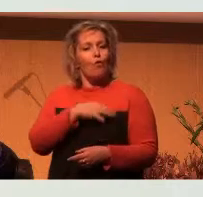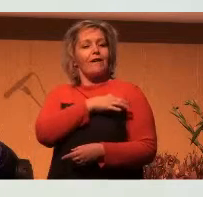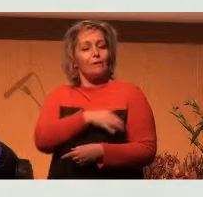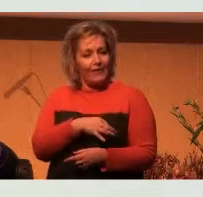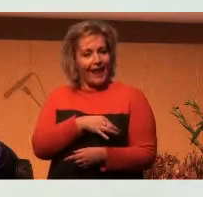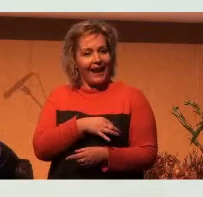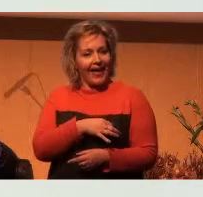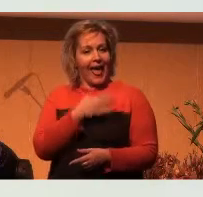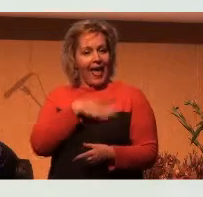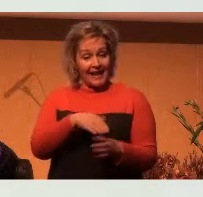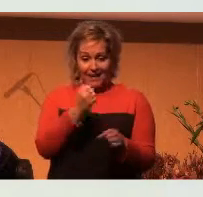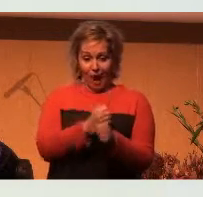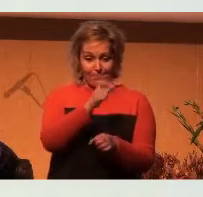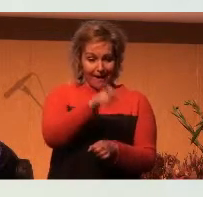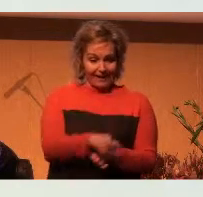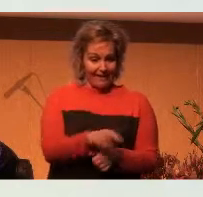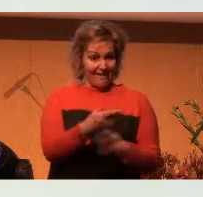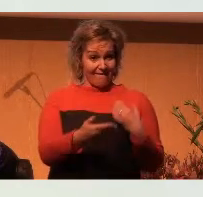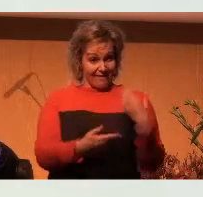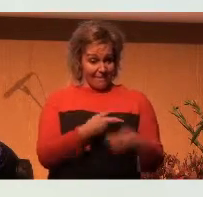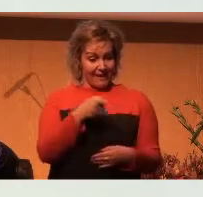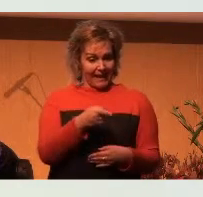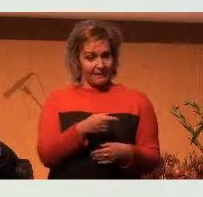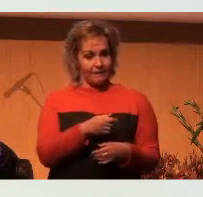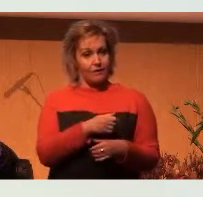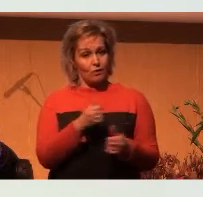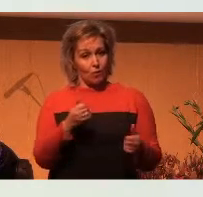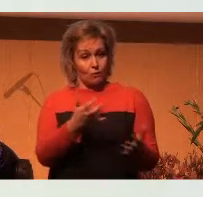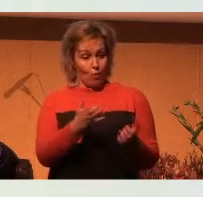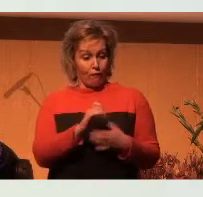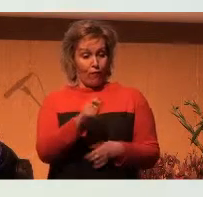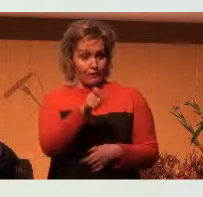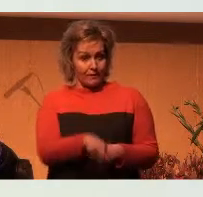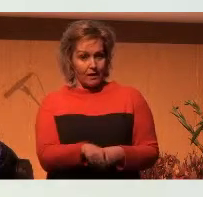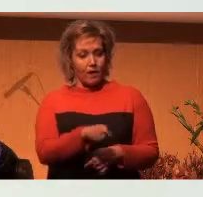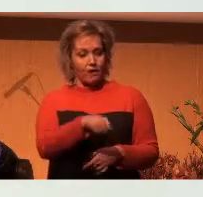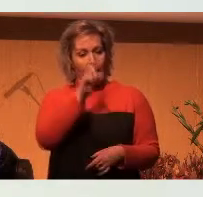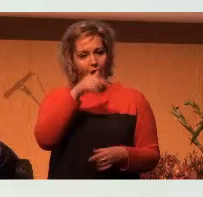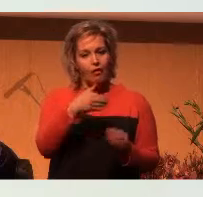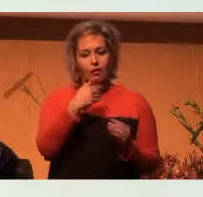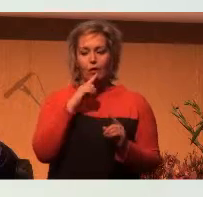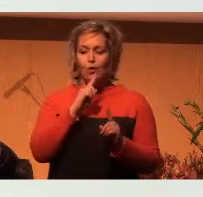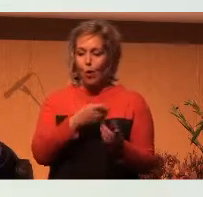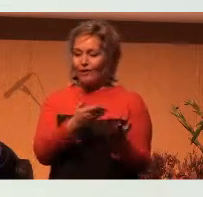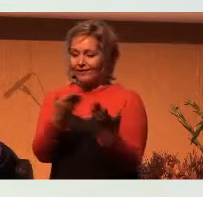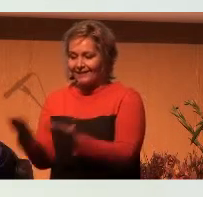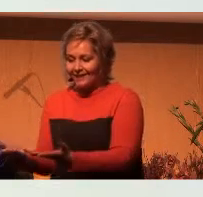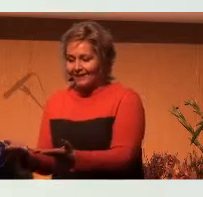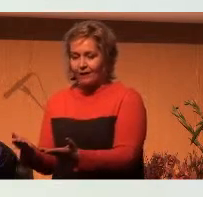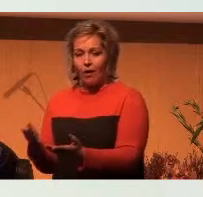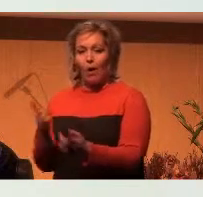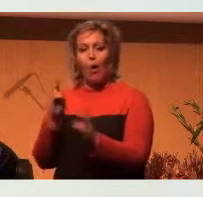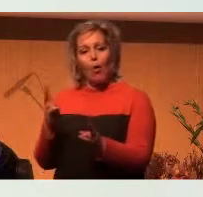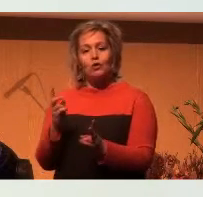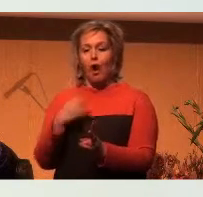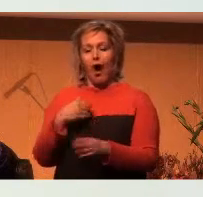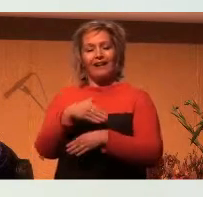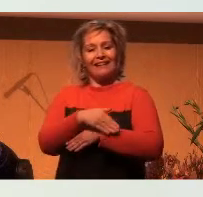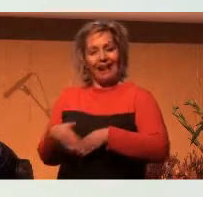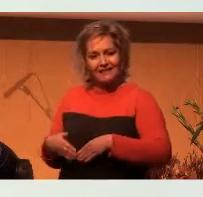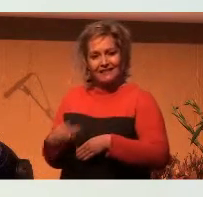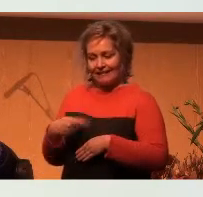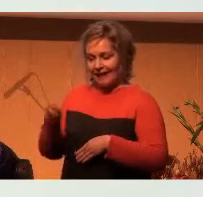profesjonelle helsearbeideren det fremdeles et stort behov for, som skal kunne rådgi, og som også skal kunne sette noen